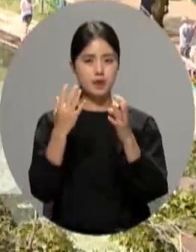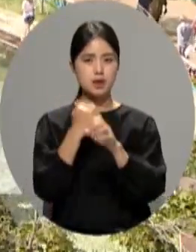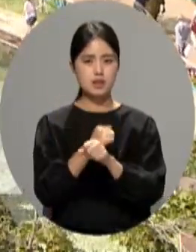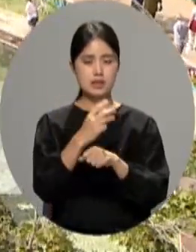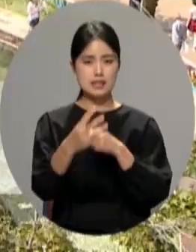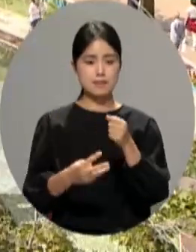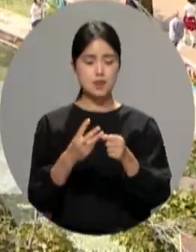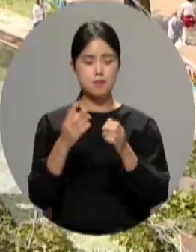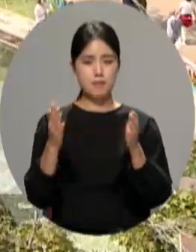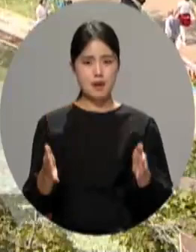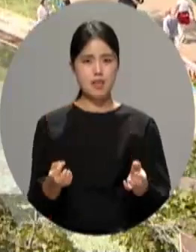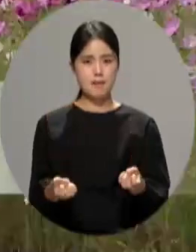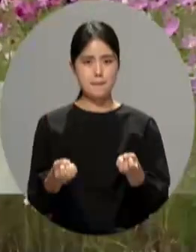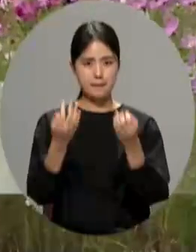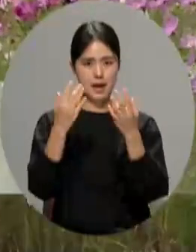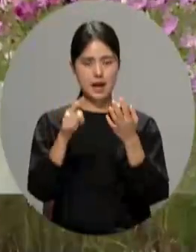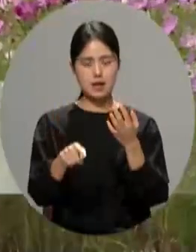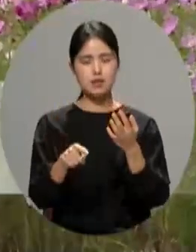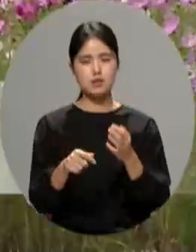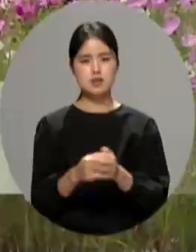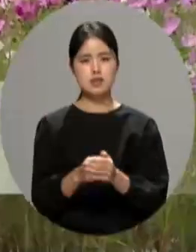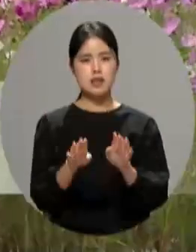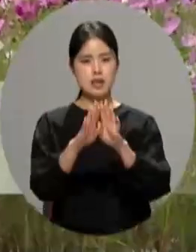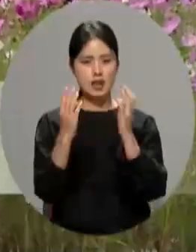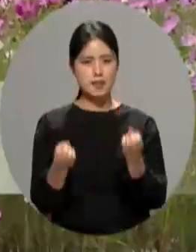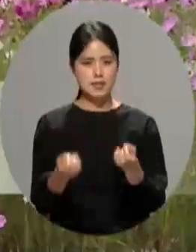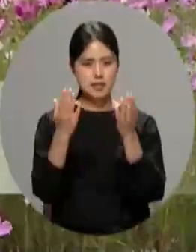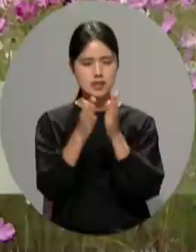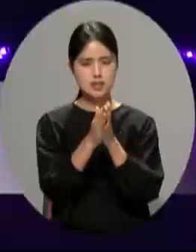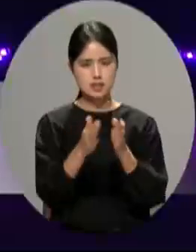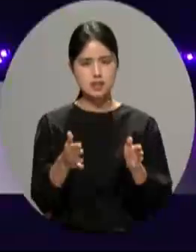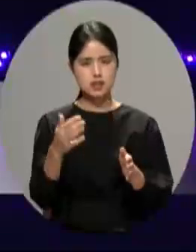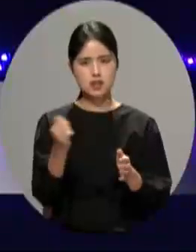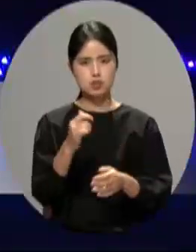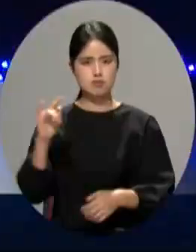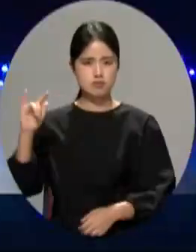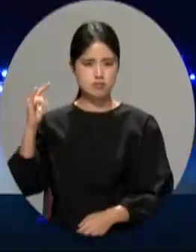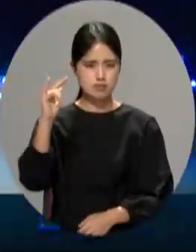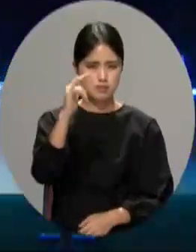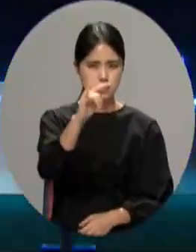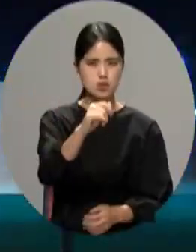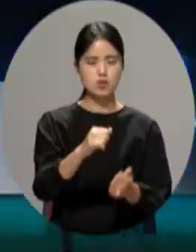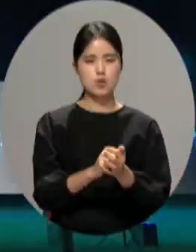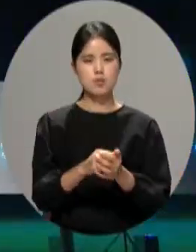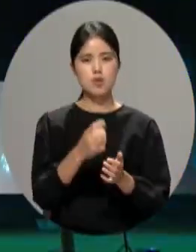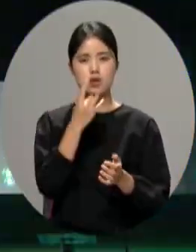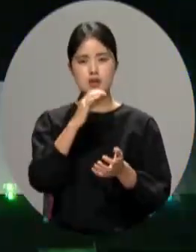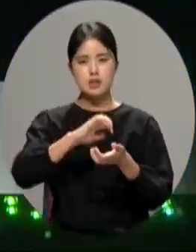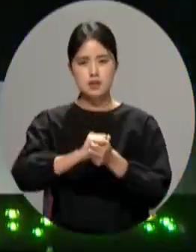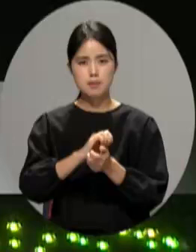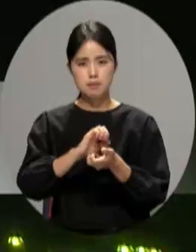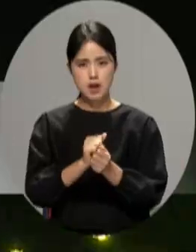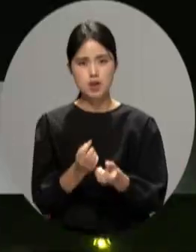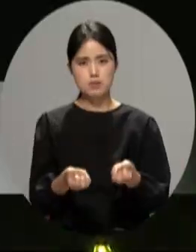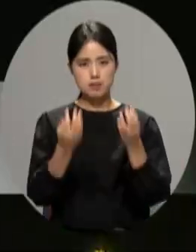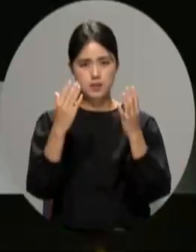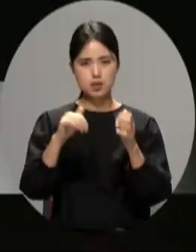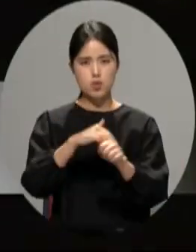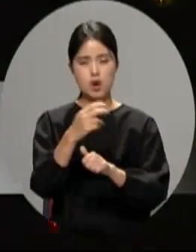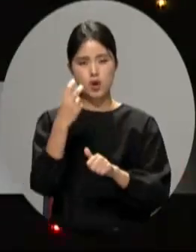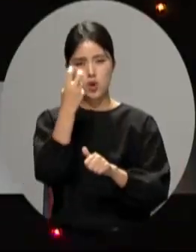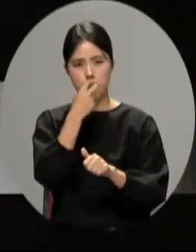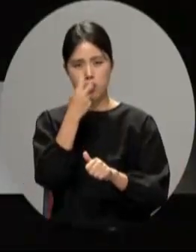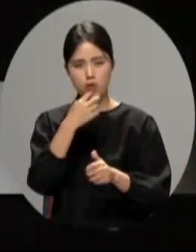3년만에 대면으로 열리는 올 축제는 개막식을 시작으로 드론쇼와 전국 막걸리 페스티벌 환경 보호